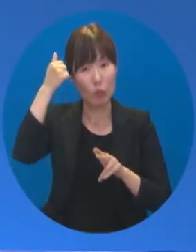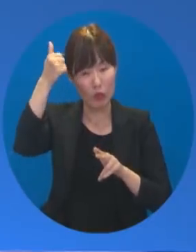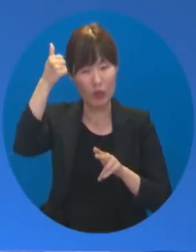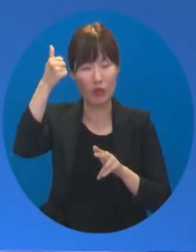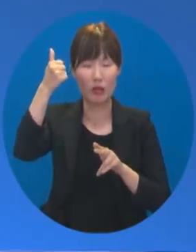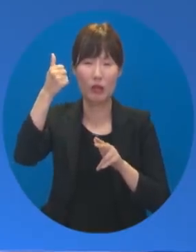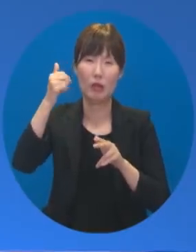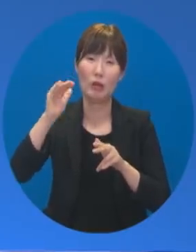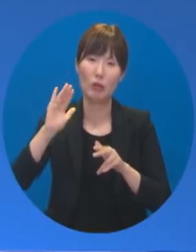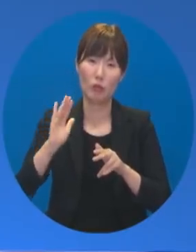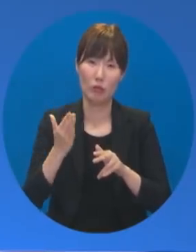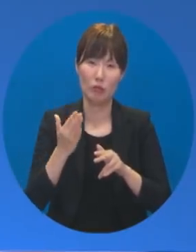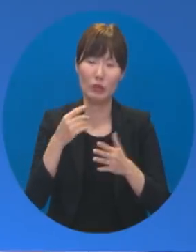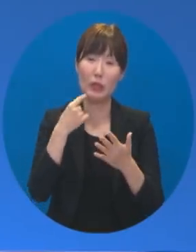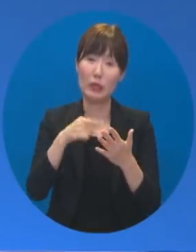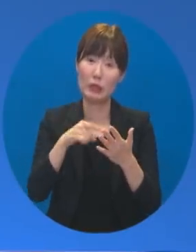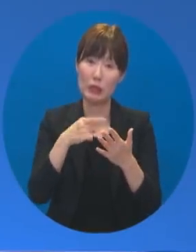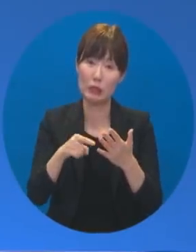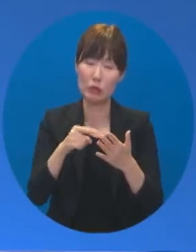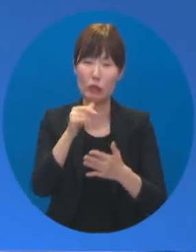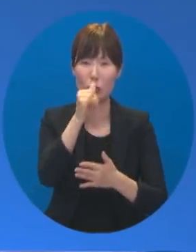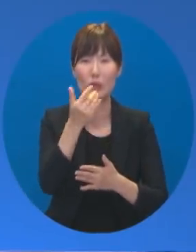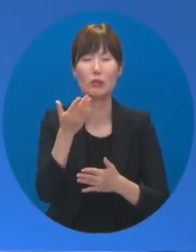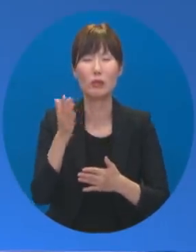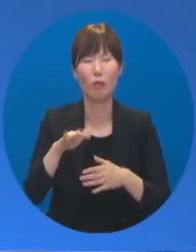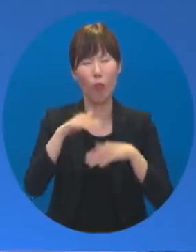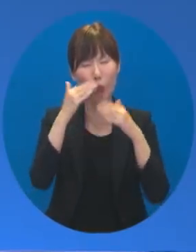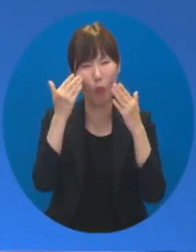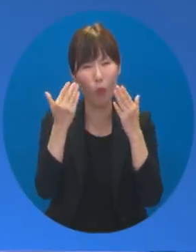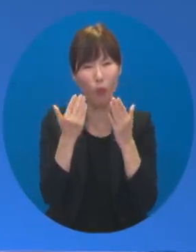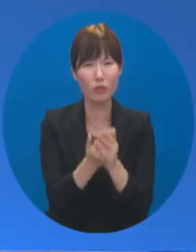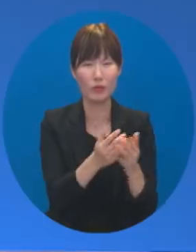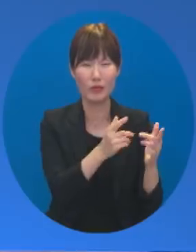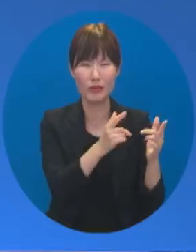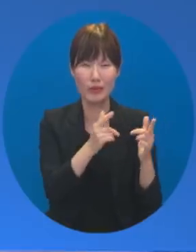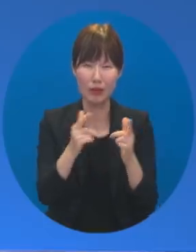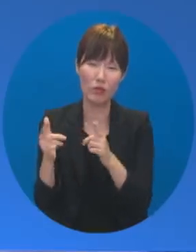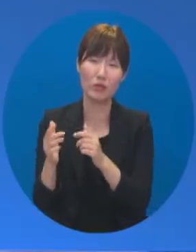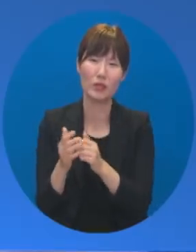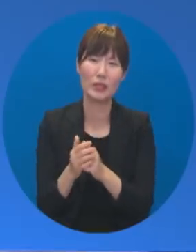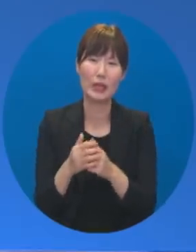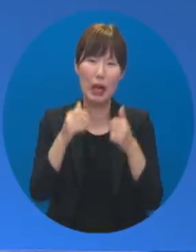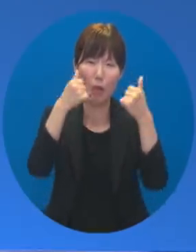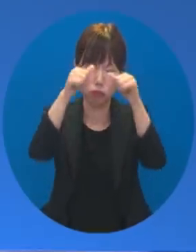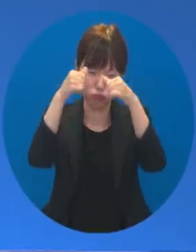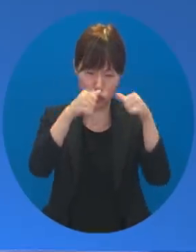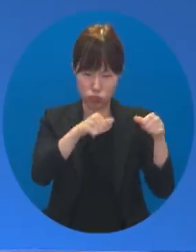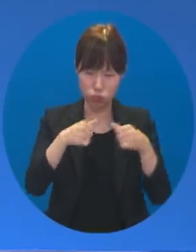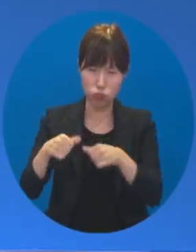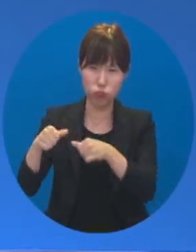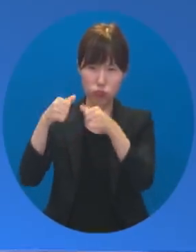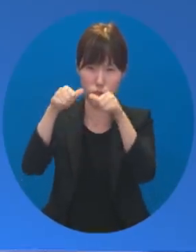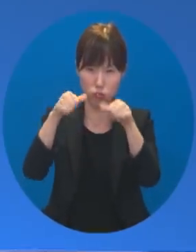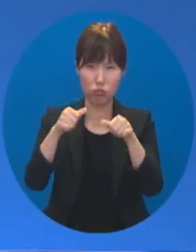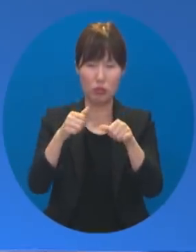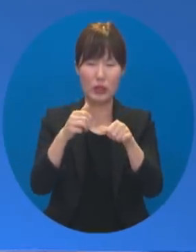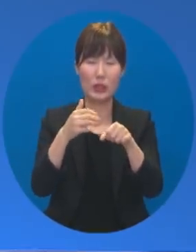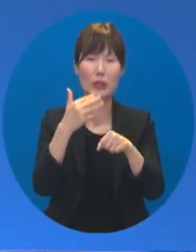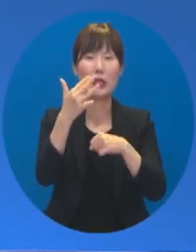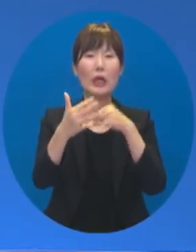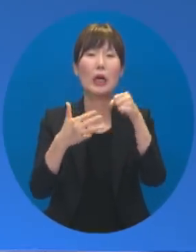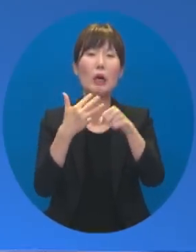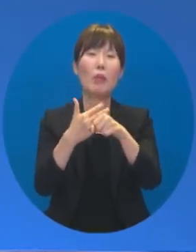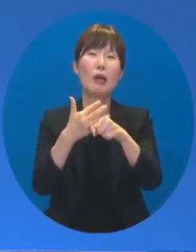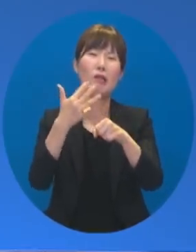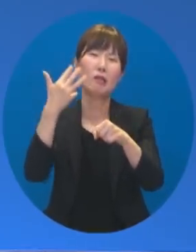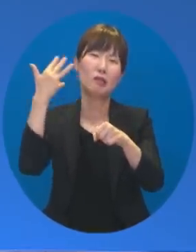가르쳐 왔었는데 그 모든 것들이 정말 다 깨져 나갔던 8년 전